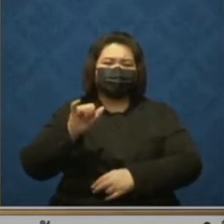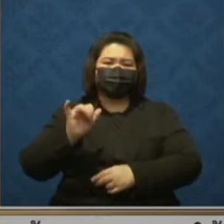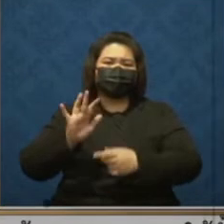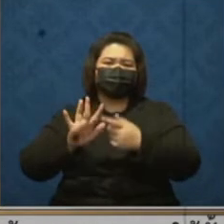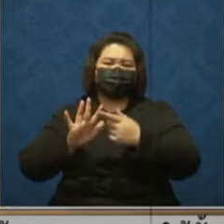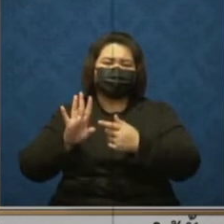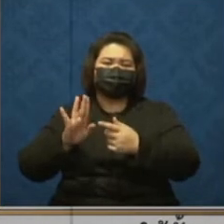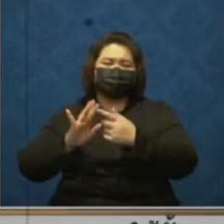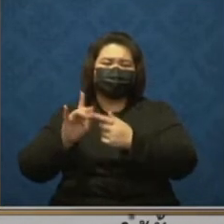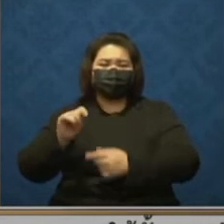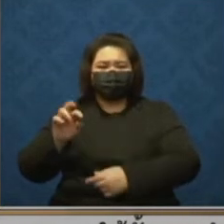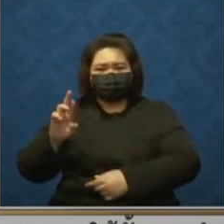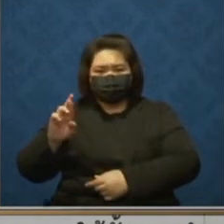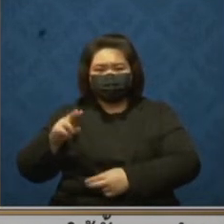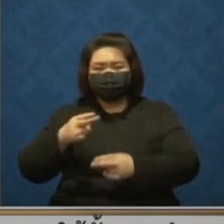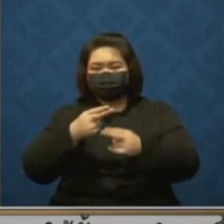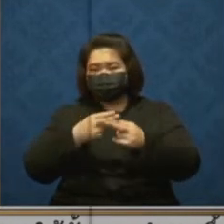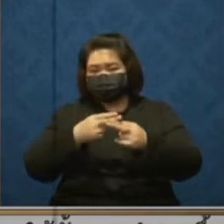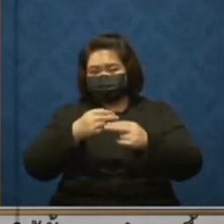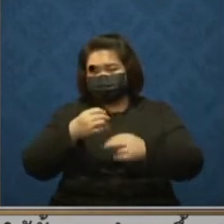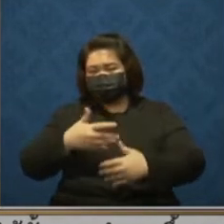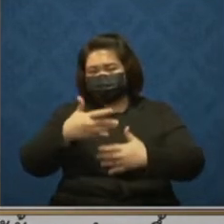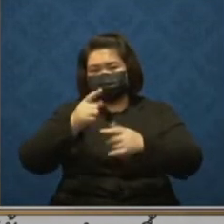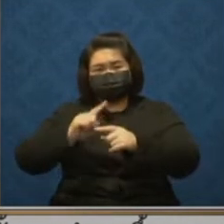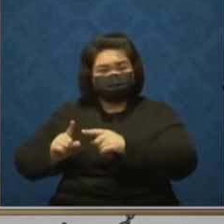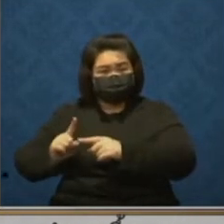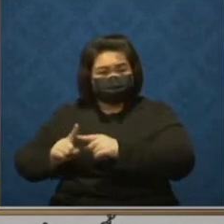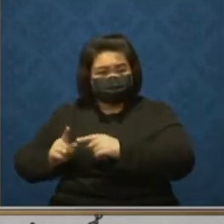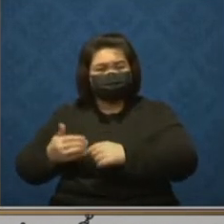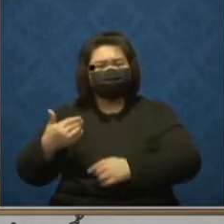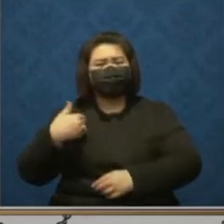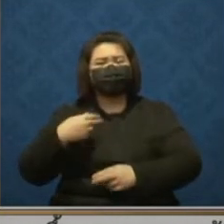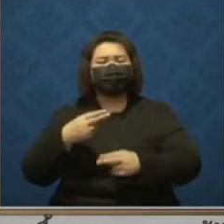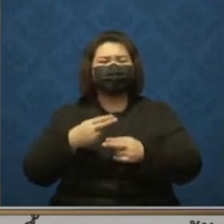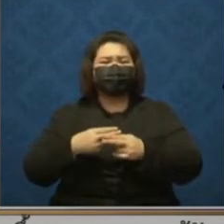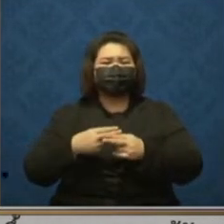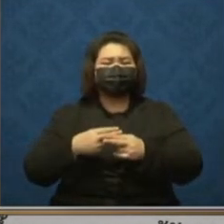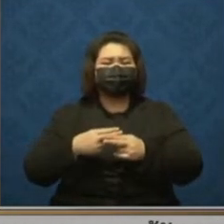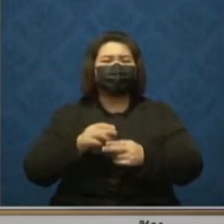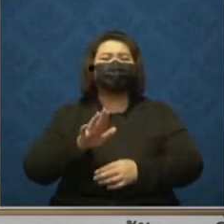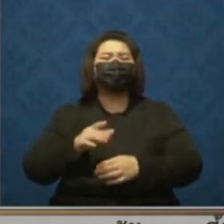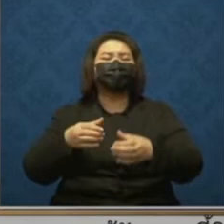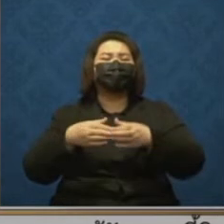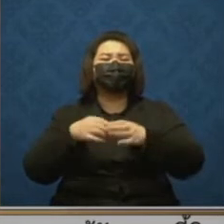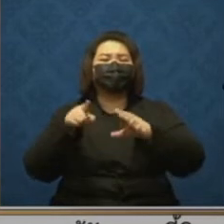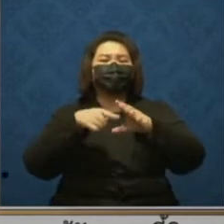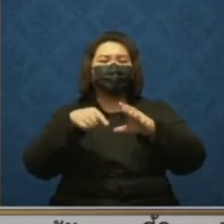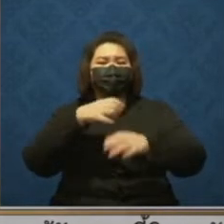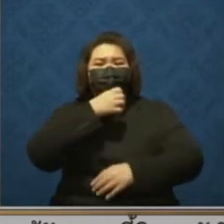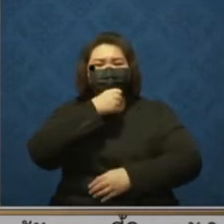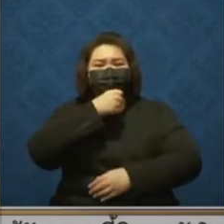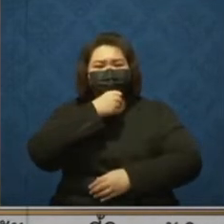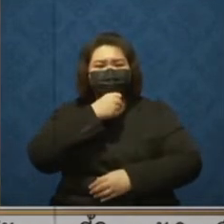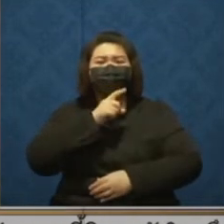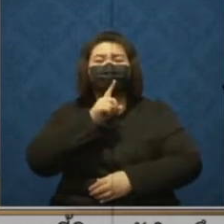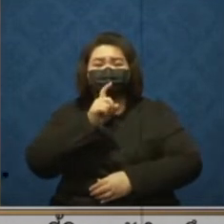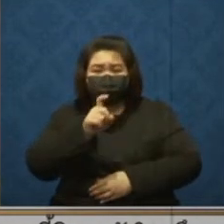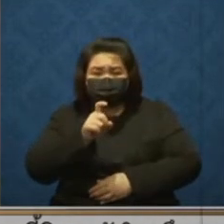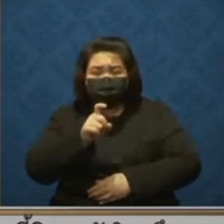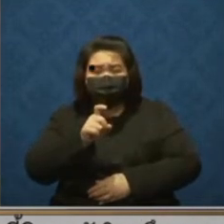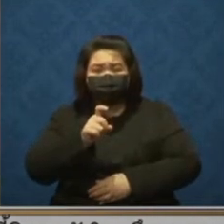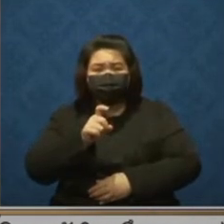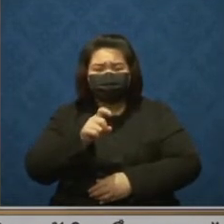พลตำรวจเอกเสรีพิศุทธ์เตมียเวสมีแม้กระทั่งเข้าพบหรือจิตรกรครับ 3ว่าคนเหล่านี้